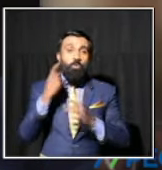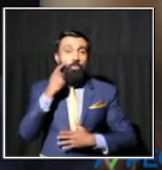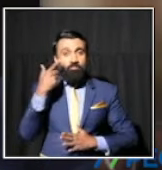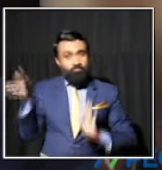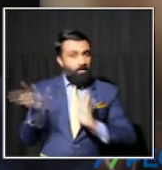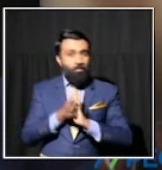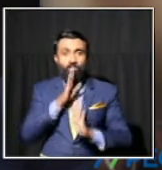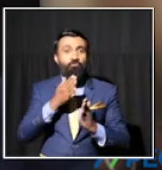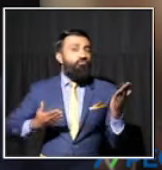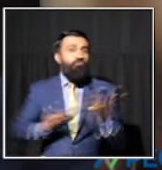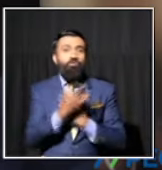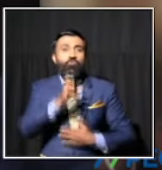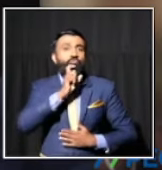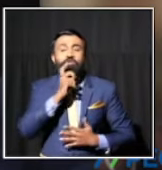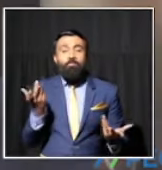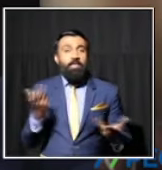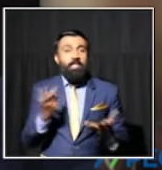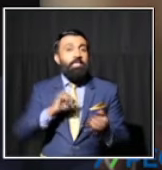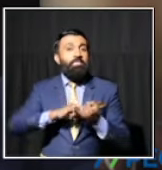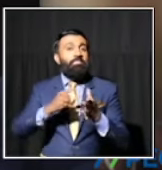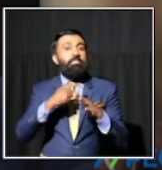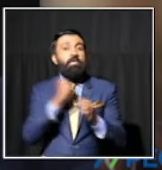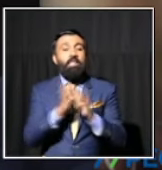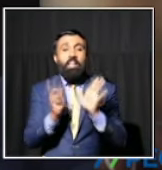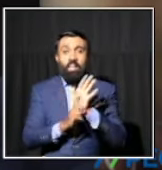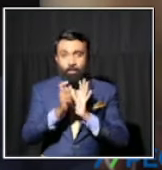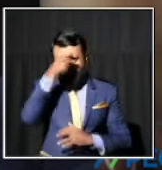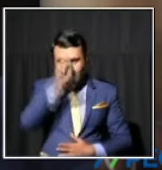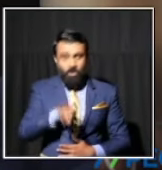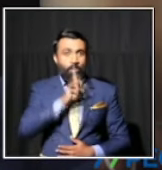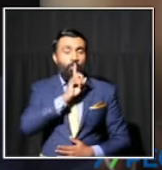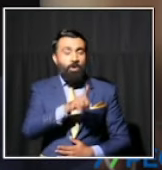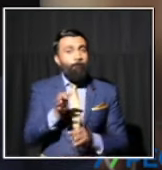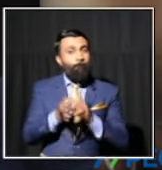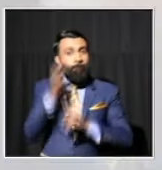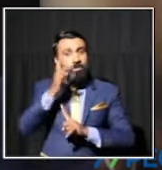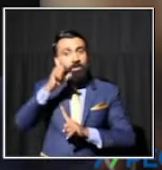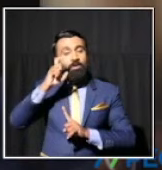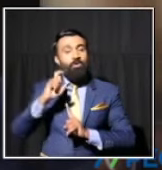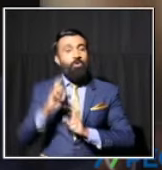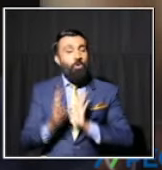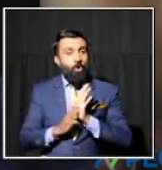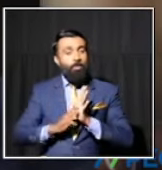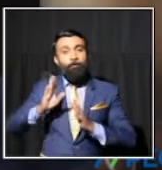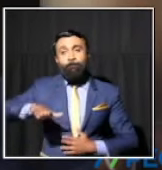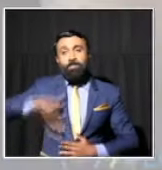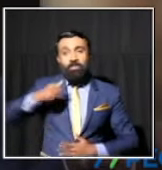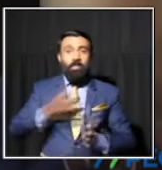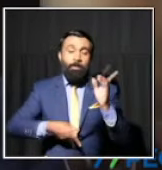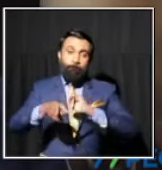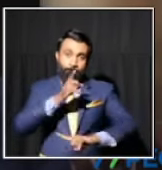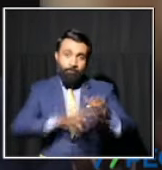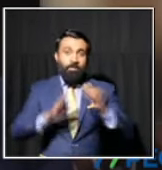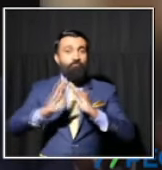නැහනේ. එතුමා තව නමකුත් අදලා ගත්ත සාගල් රත්නායක කියලා. සාගල් රත්නායක මැතිතුමා කියන්නේ ජනාධිපති කාර්ය මණ්ඩල ප්‍රධානියා. මේ අමාත්‍යංශයට අදාළව